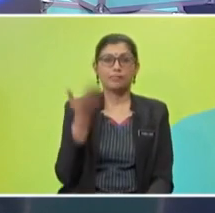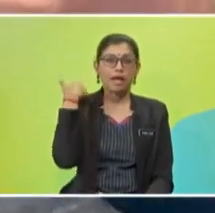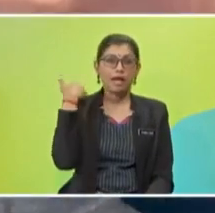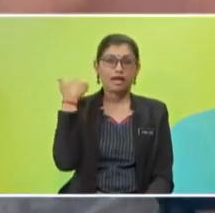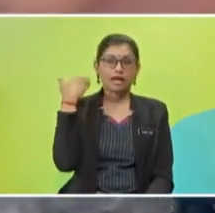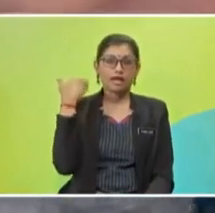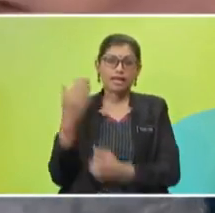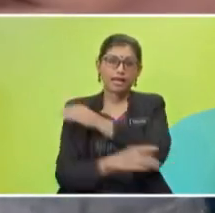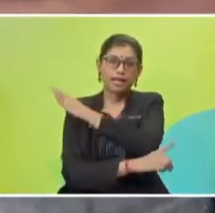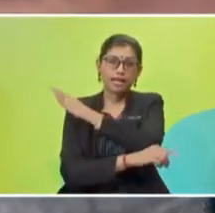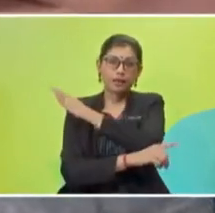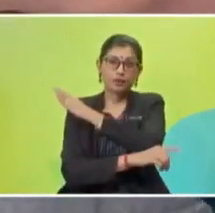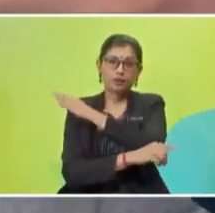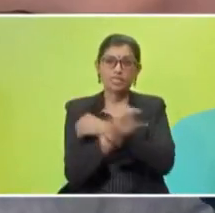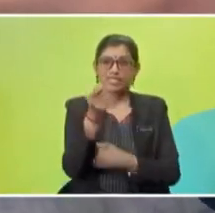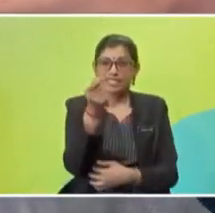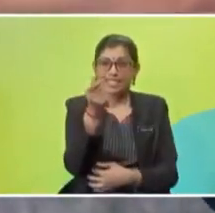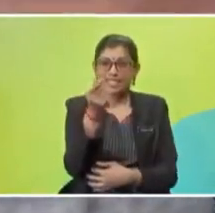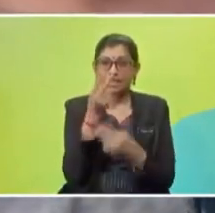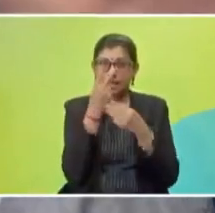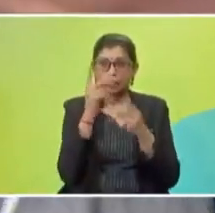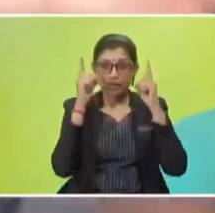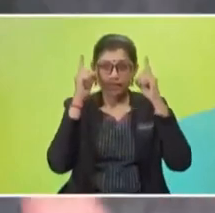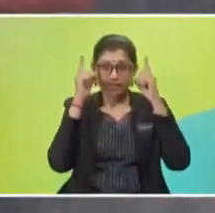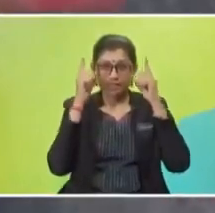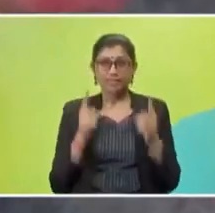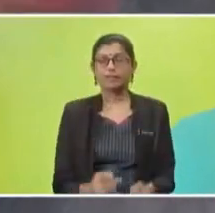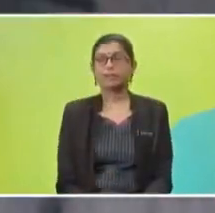oh ah ah